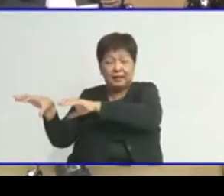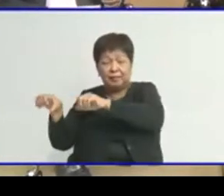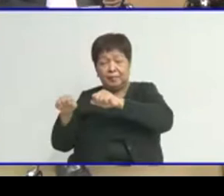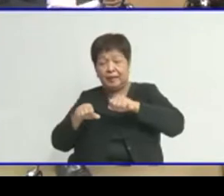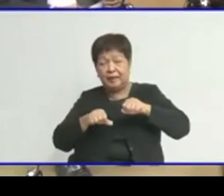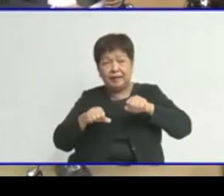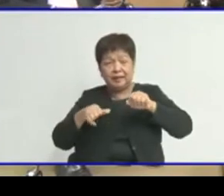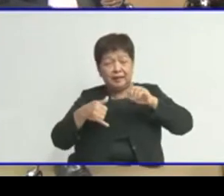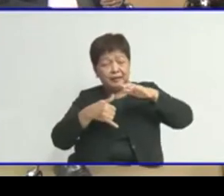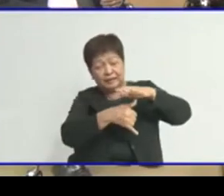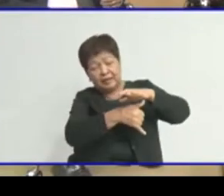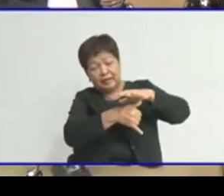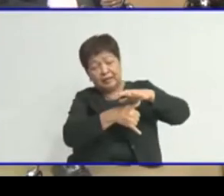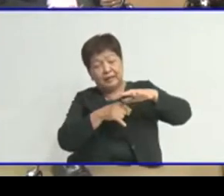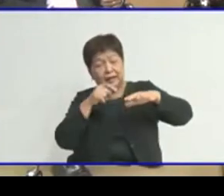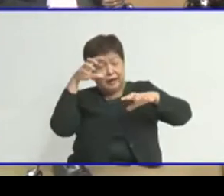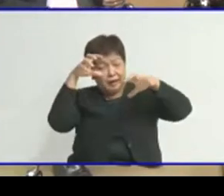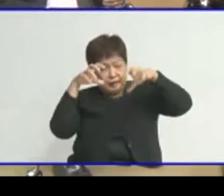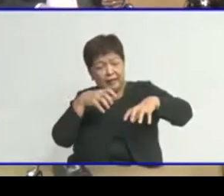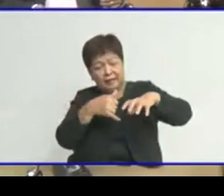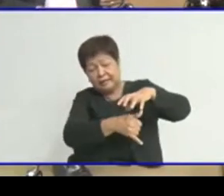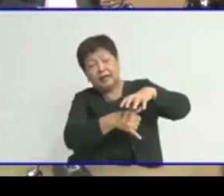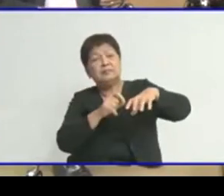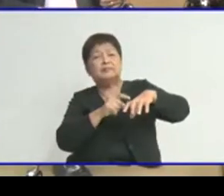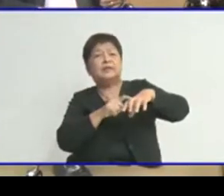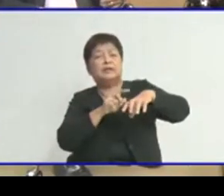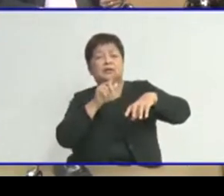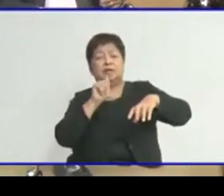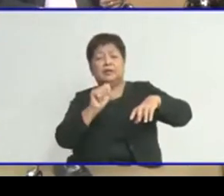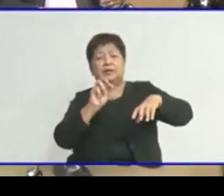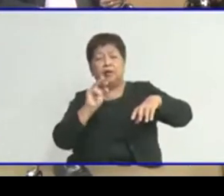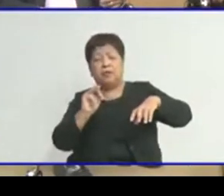อยู่ที่ตม.อยู่แล้วค่ะหรือไม่ If they are detained in the IDC